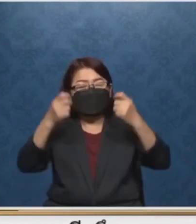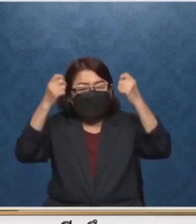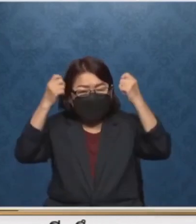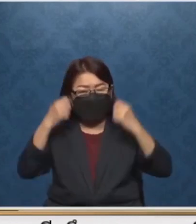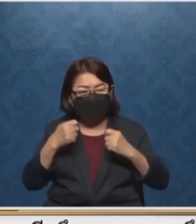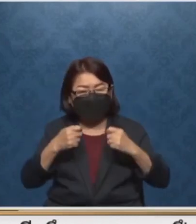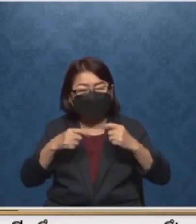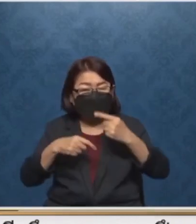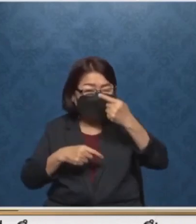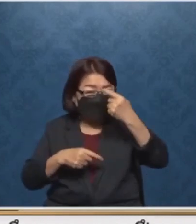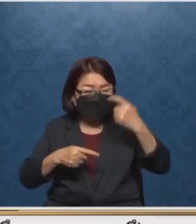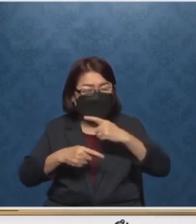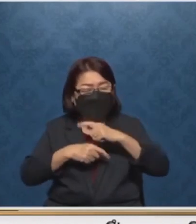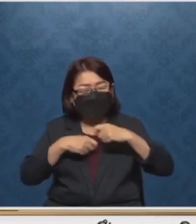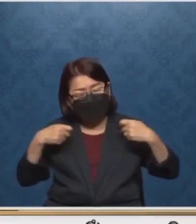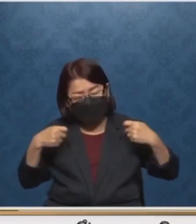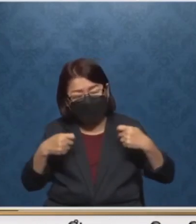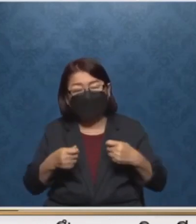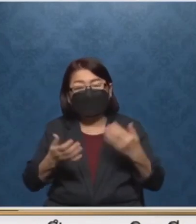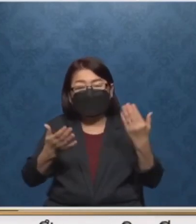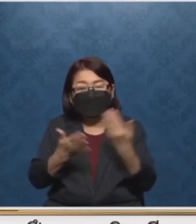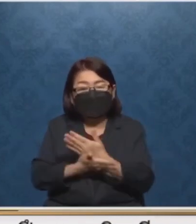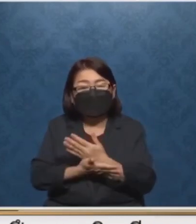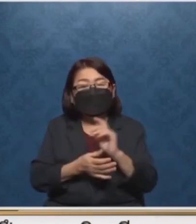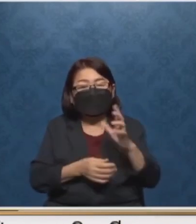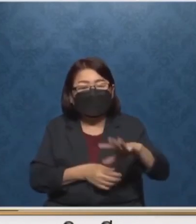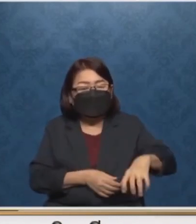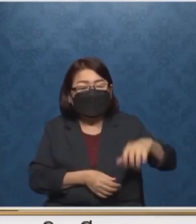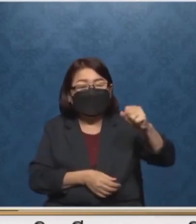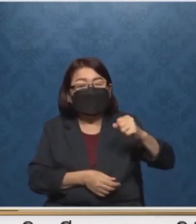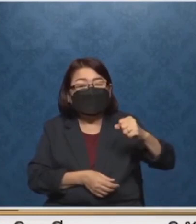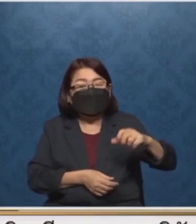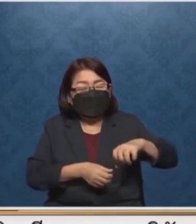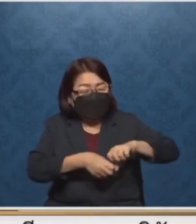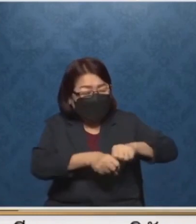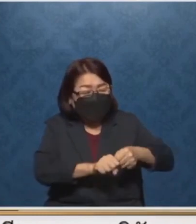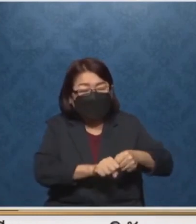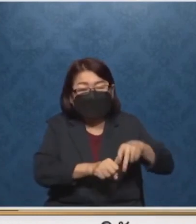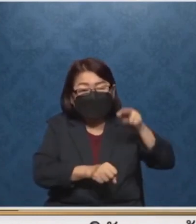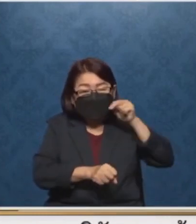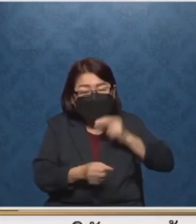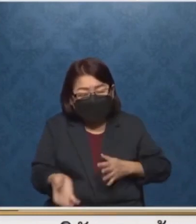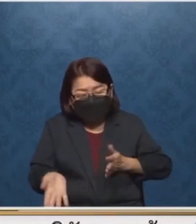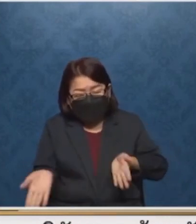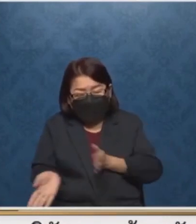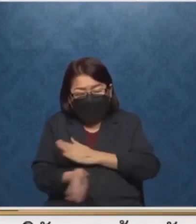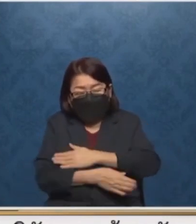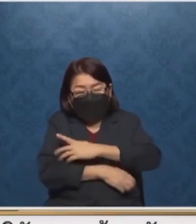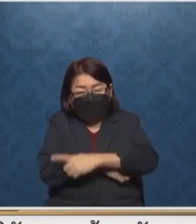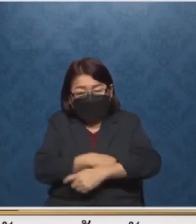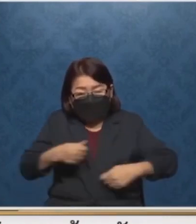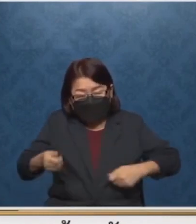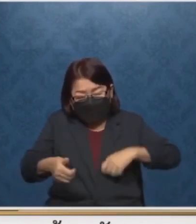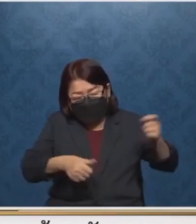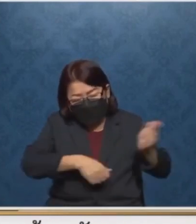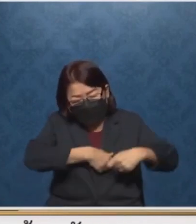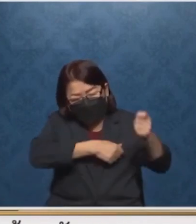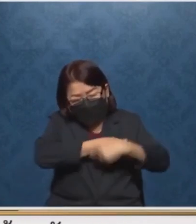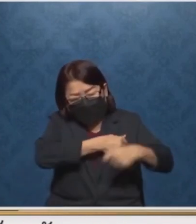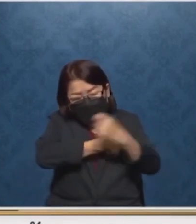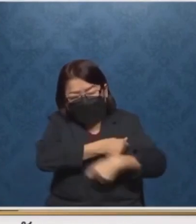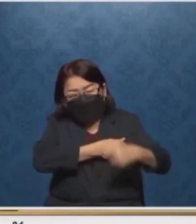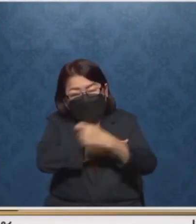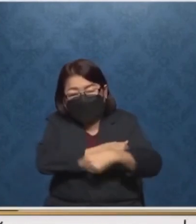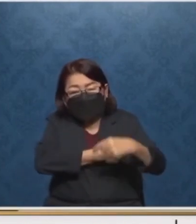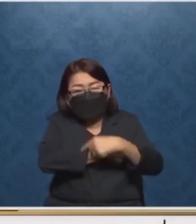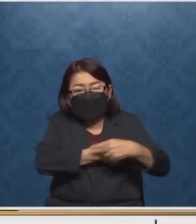กรณ์ที่ใช้มาเป็นการใช้ผ้าชุบน้ำห่อหุ้มร่างกายเพื่อให้การซ้อมทรมานไม่เกิดบาดแผลภายนอกแต่ช้ำในต